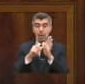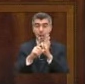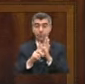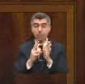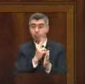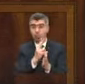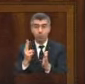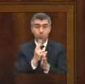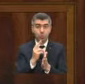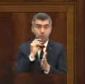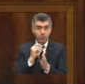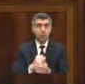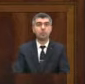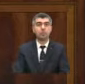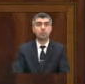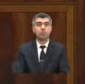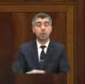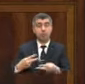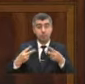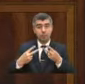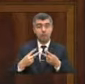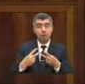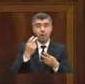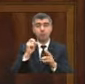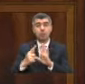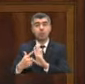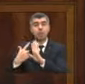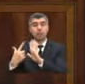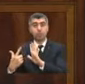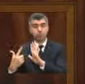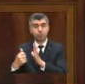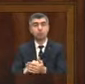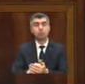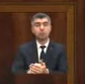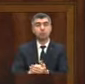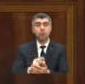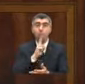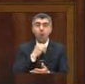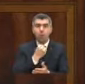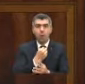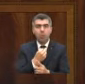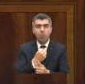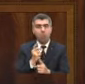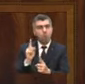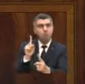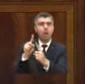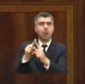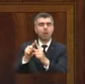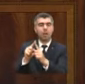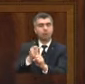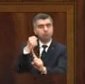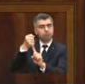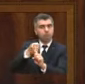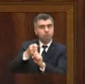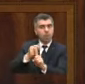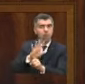المؤسسين والمؤطرين صدرا في يونيو وجانبي 2017، شرعت الحكومة مباشرة بعد ذلك في التنزيل